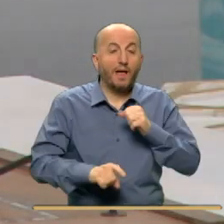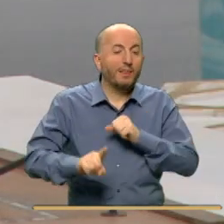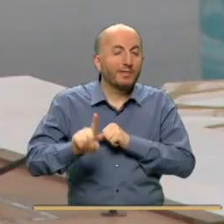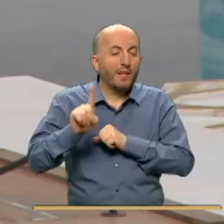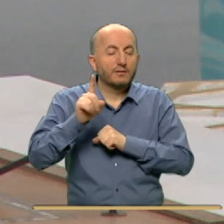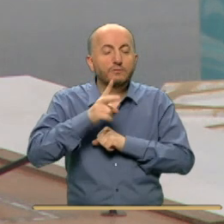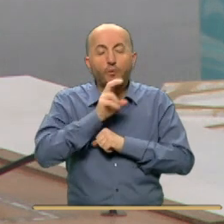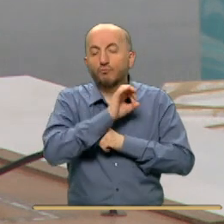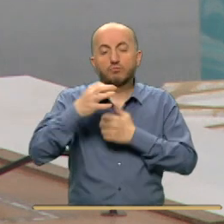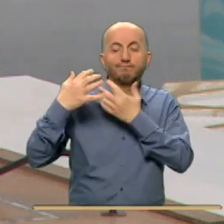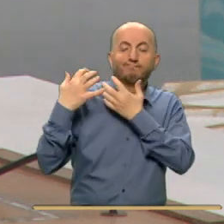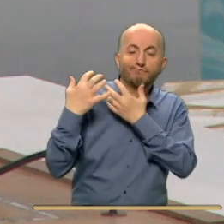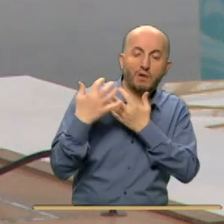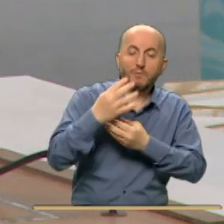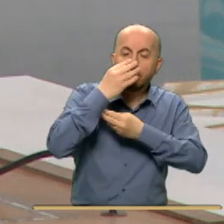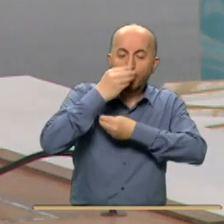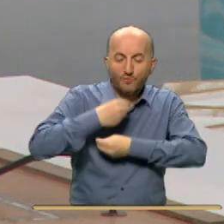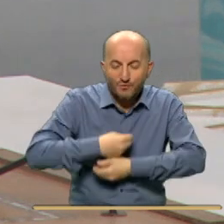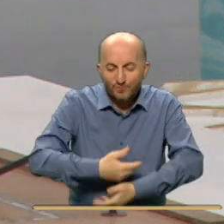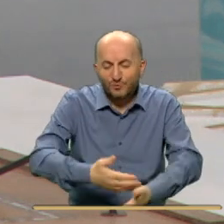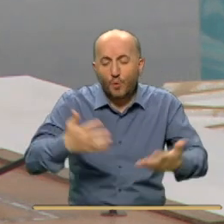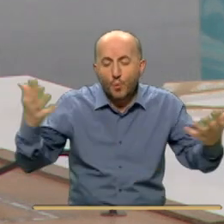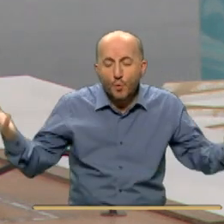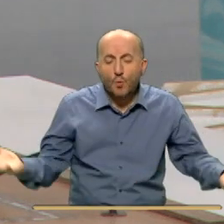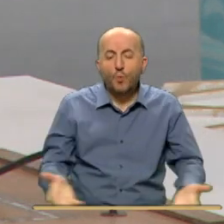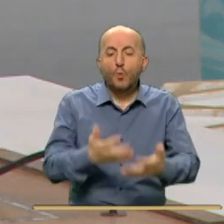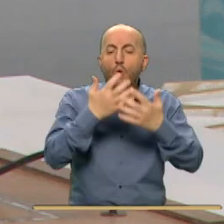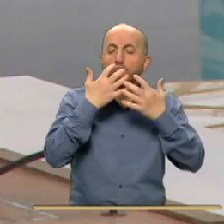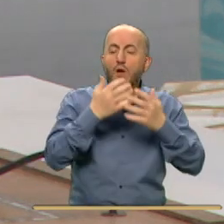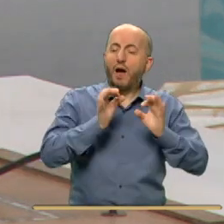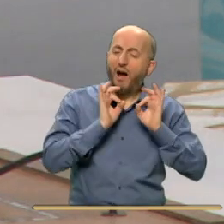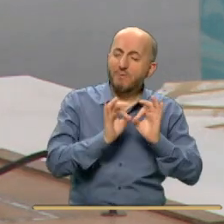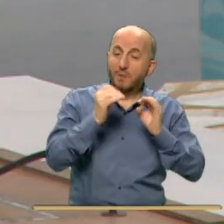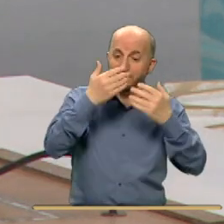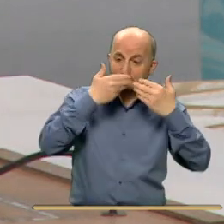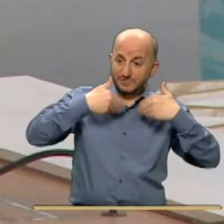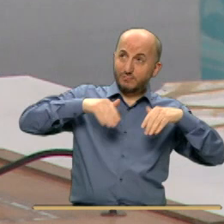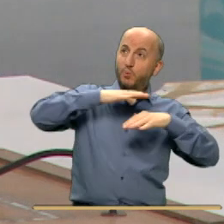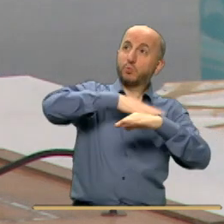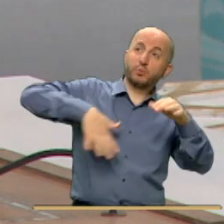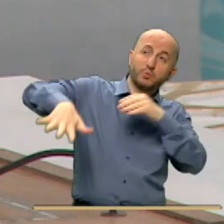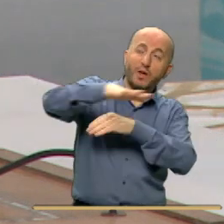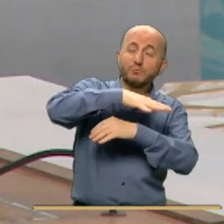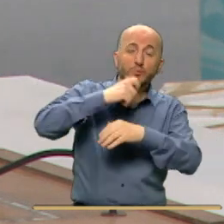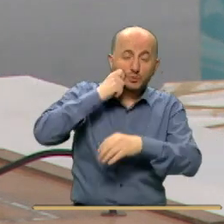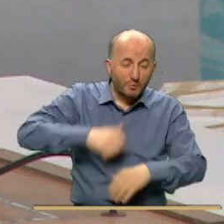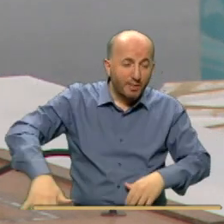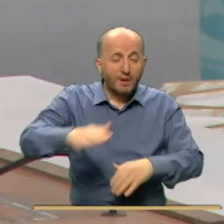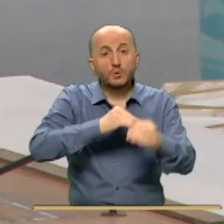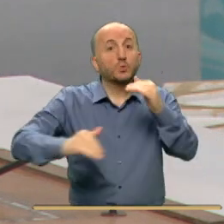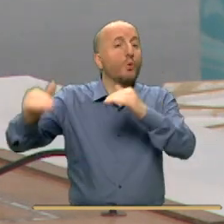Allah'ın sonsuz rahmetinin, lütfunun, sınırsız merhametinin sürekli bizim üzerimize, insanlığın üzerine, müminlerin